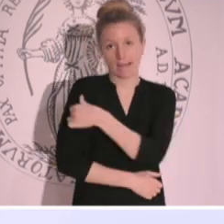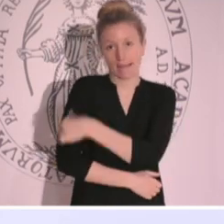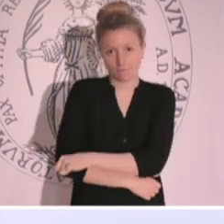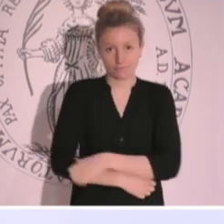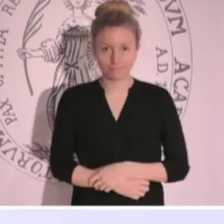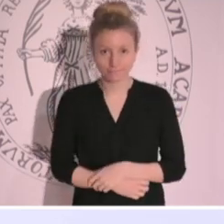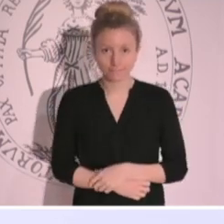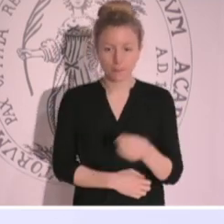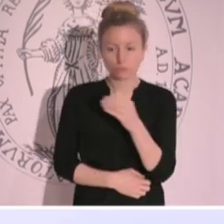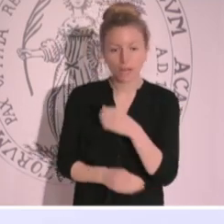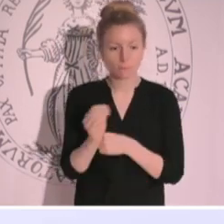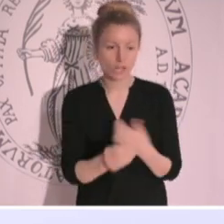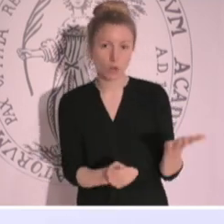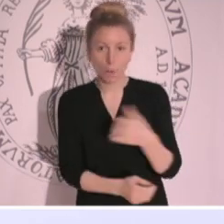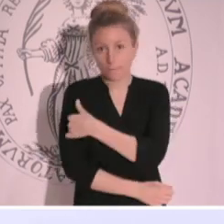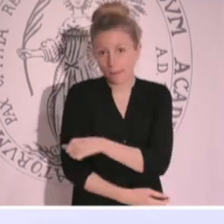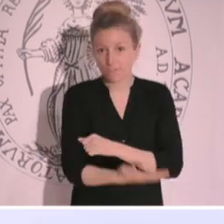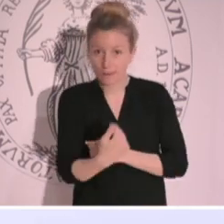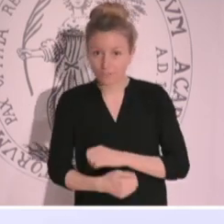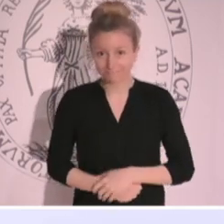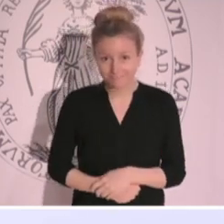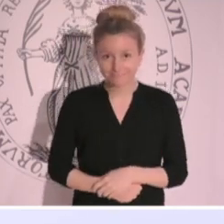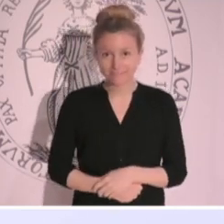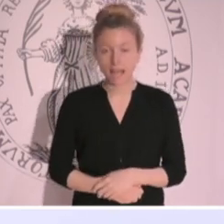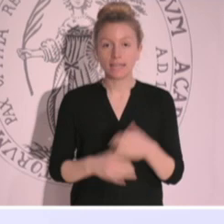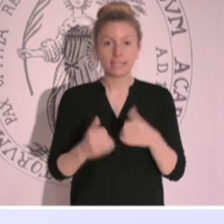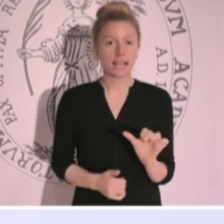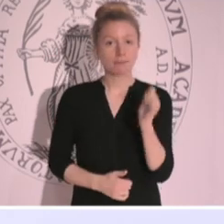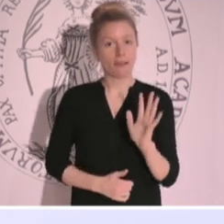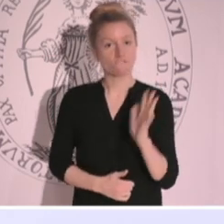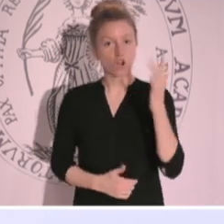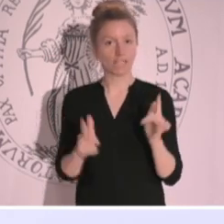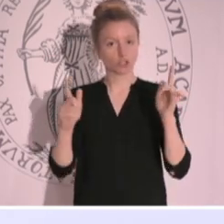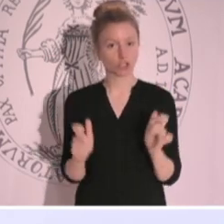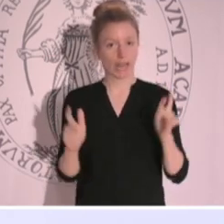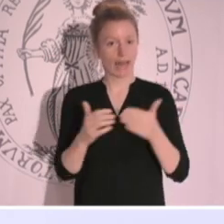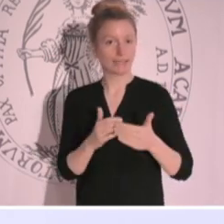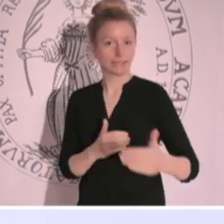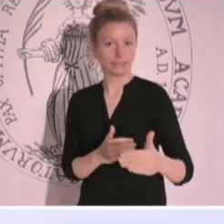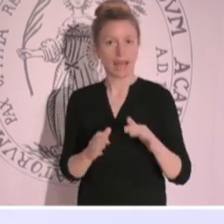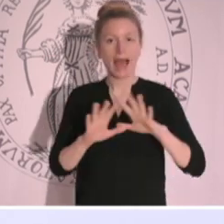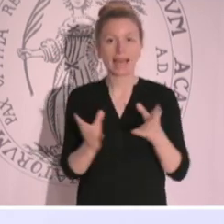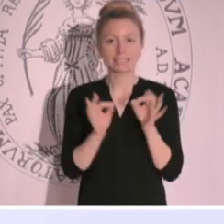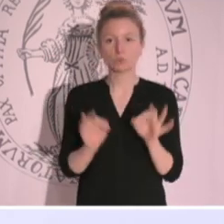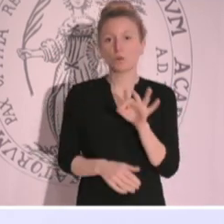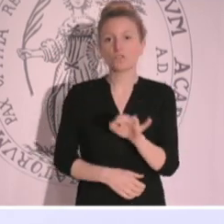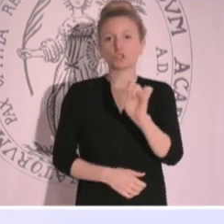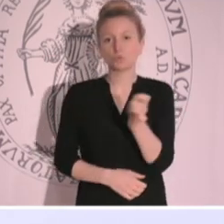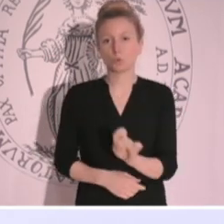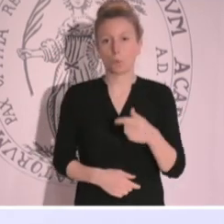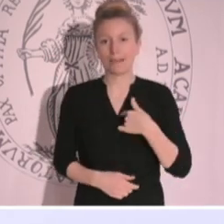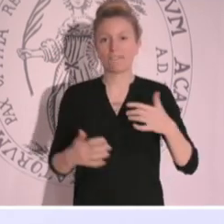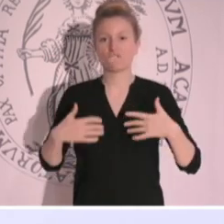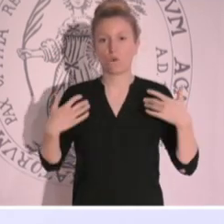und mitmachen. Jetzt aber erstmal einen erfolgreichen Start. Alles Gute im Studium und freue mich, dass Sie sich alle für Kiel entschieden haben.